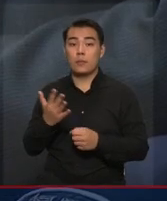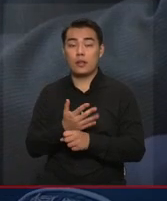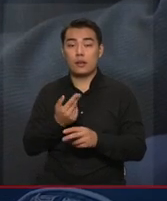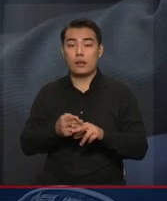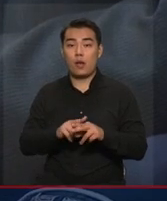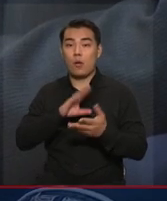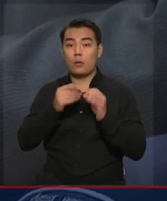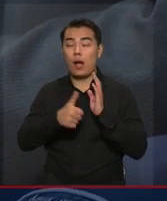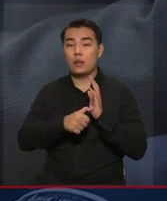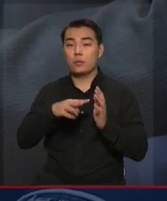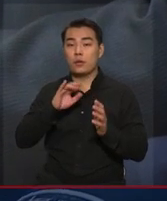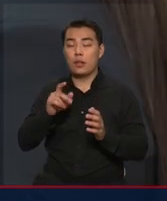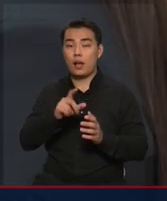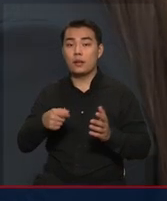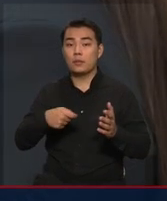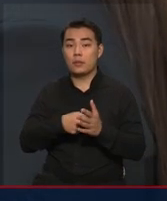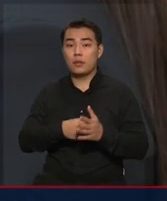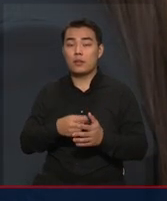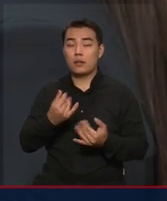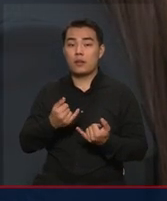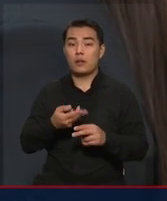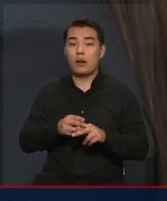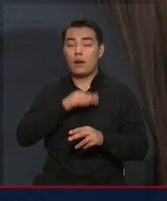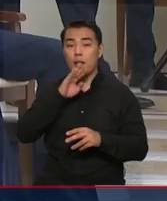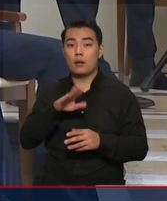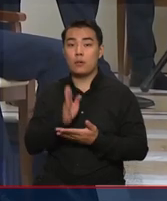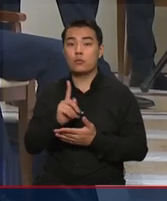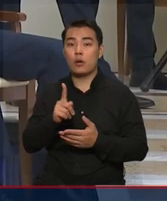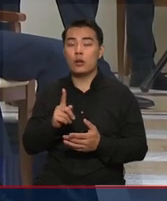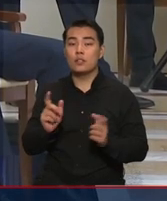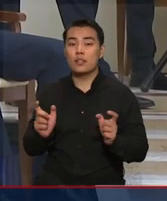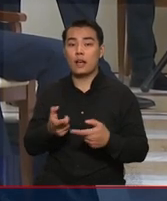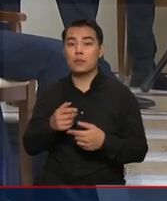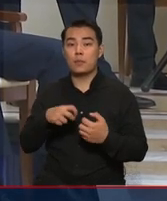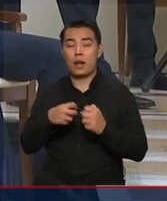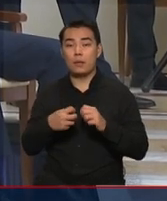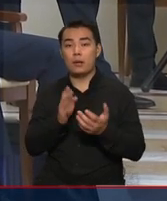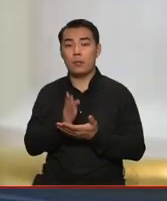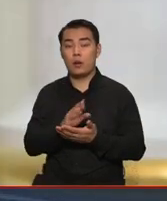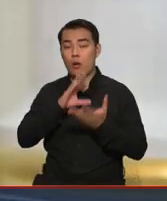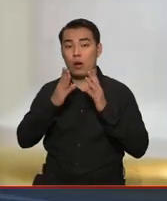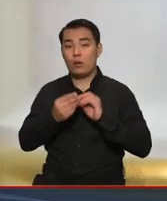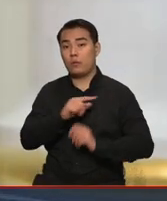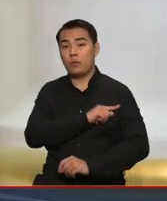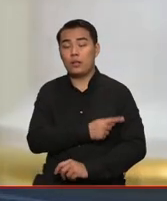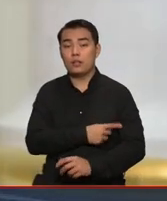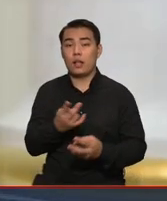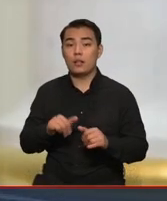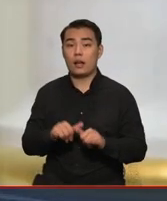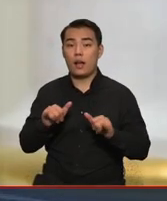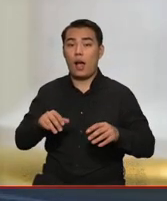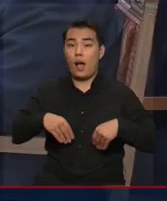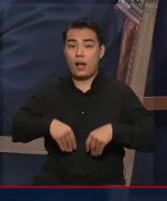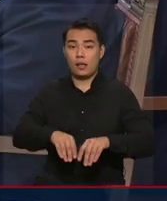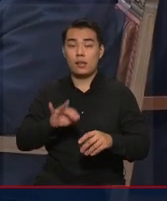тойдыруға мүмкіндігі жетеді, бірақ геосаяси ахуалдар мен санкциялар кедергі. Предстоит общими усилиями развивать системы агрологистики